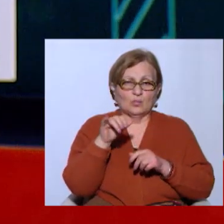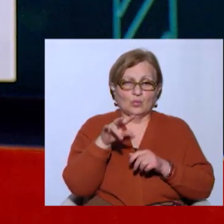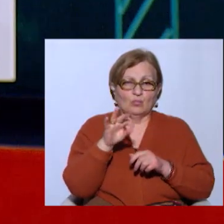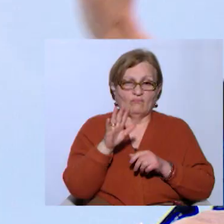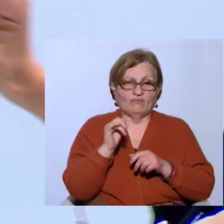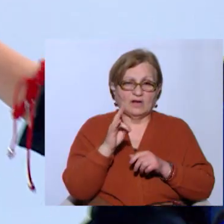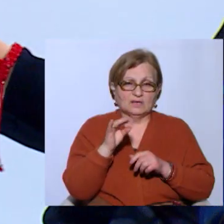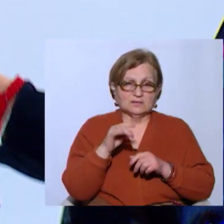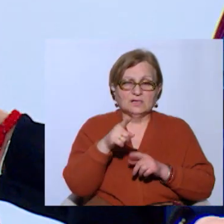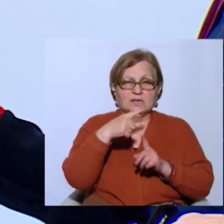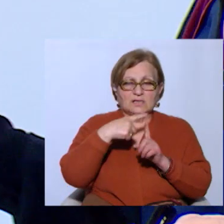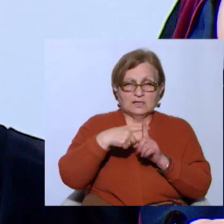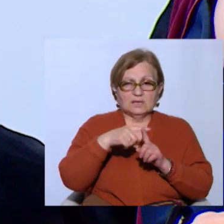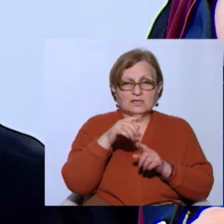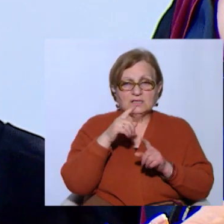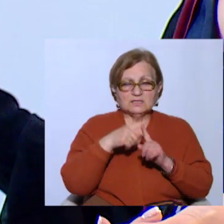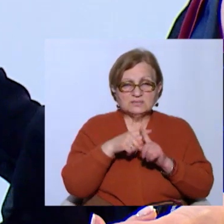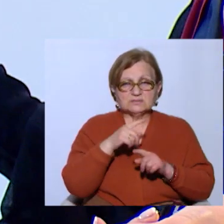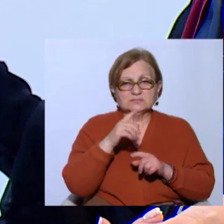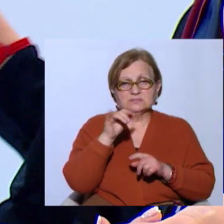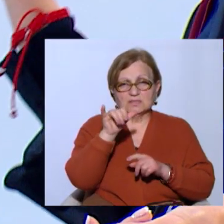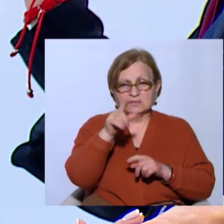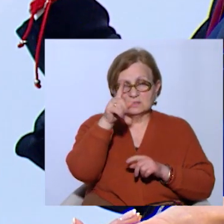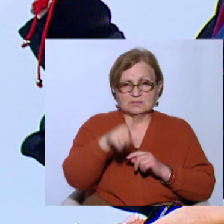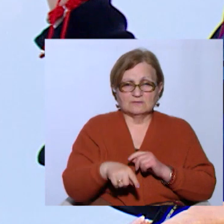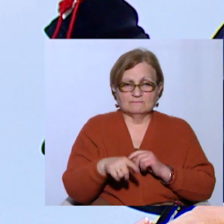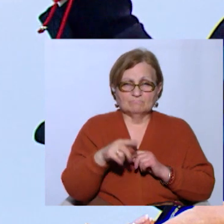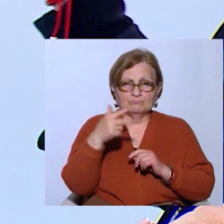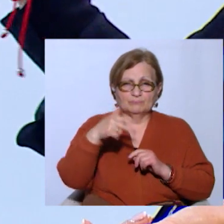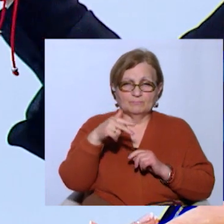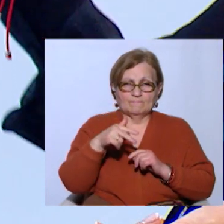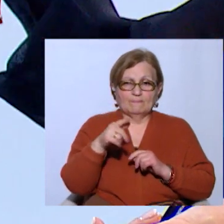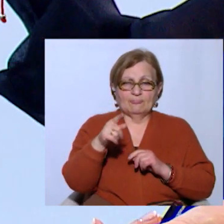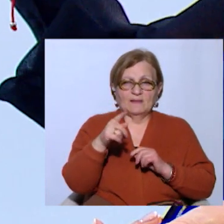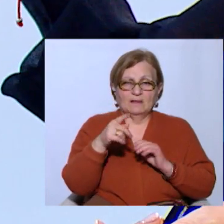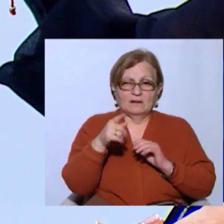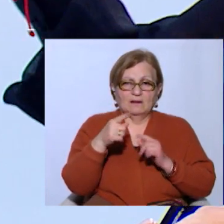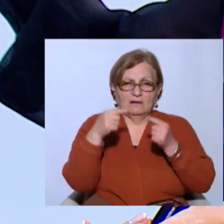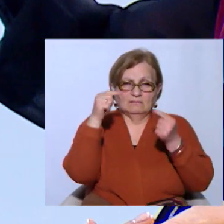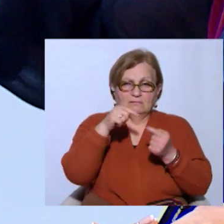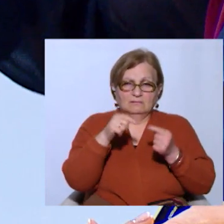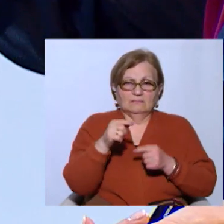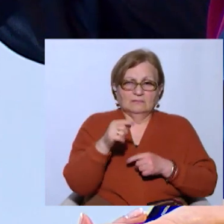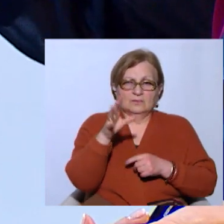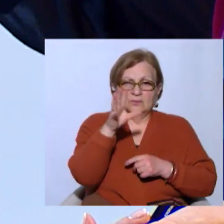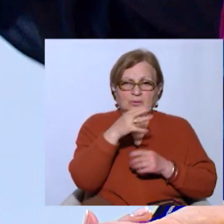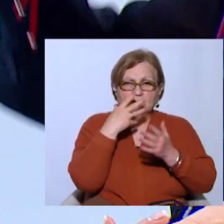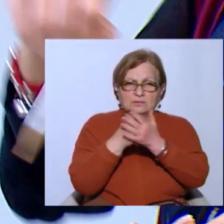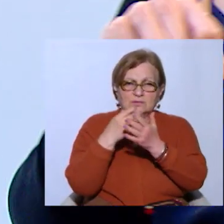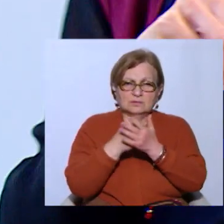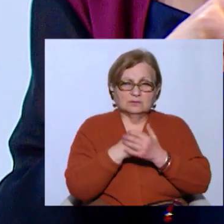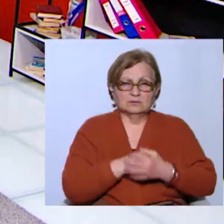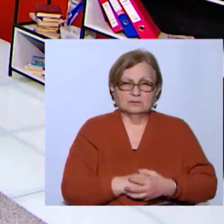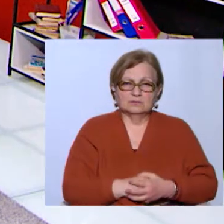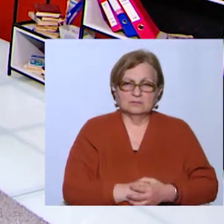ღერძი არის, წარმოიდგინეთ და ესე გადავზომოთ, ხო? ანუ 30 გრადუსის შესაბამისია π მე-6-ედი, 45-ის π მე-4-ედი, 60-ის π